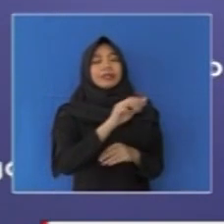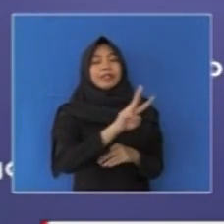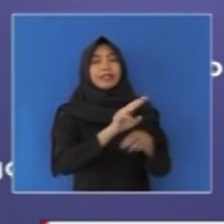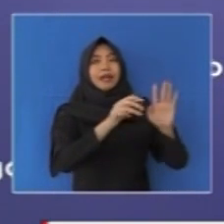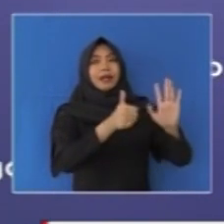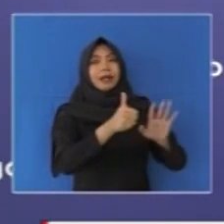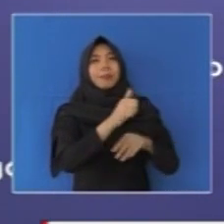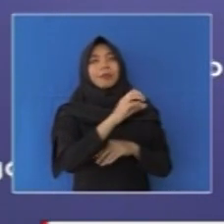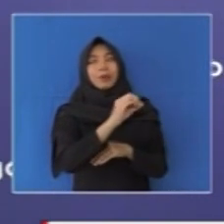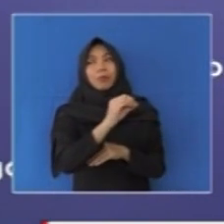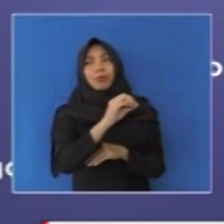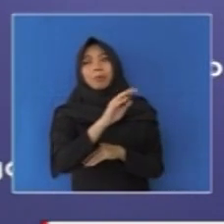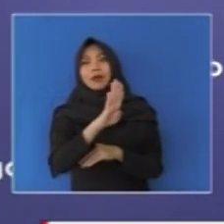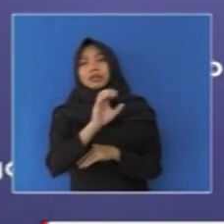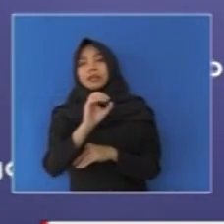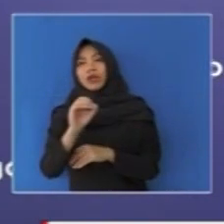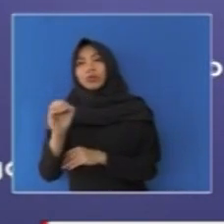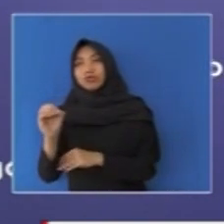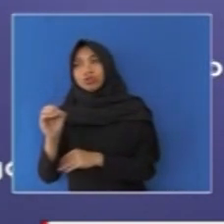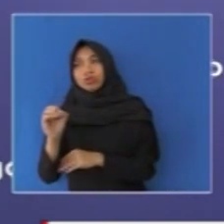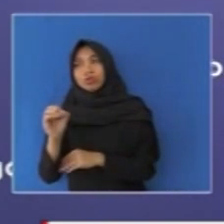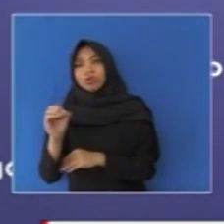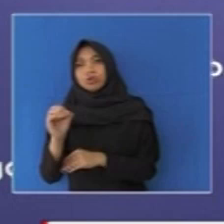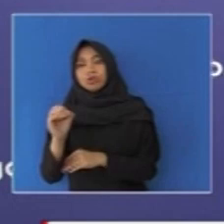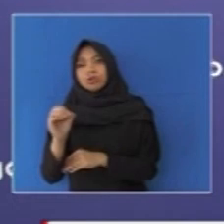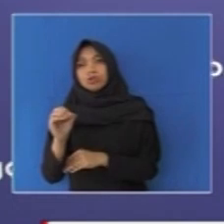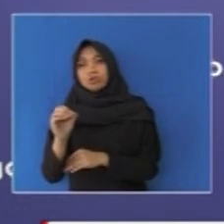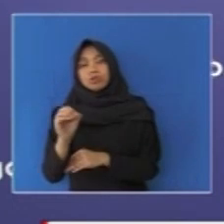36.431 spesimen yang kita periksa dari